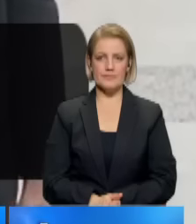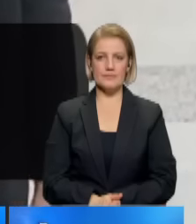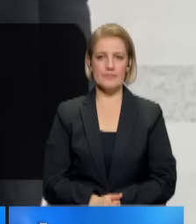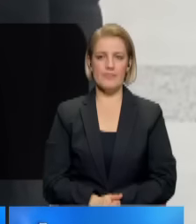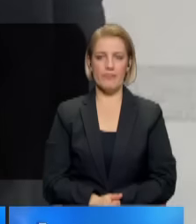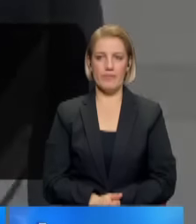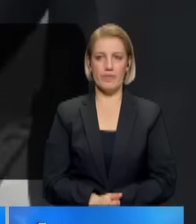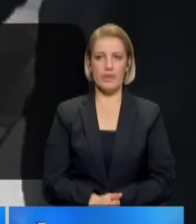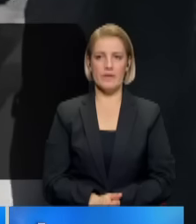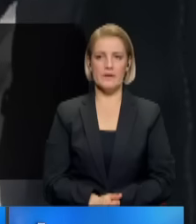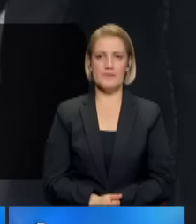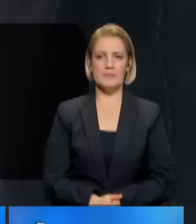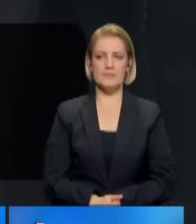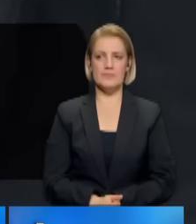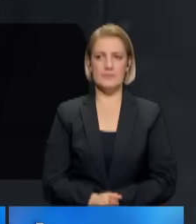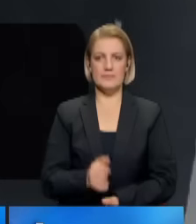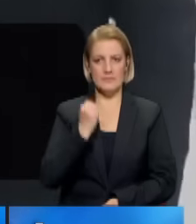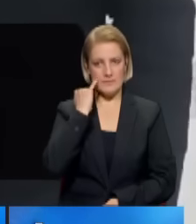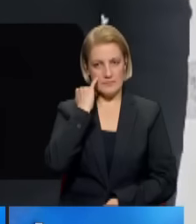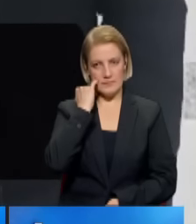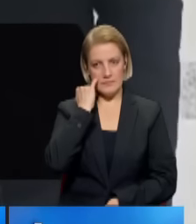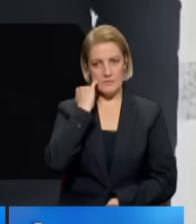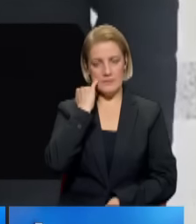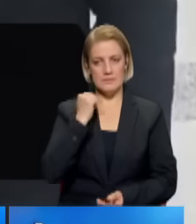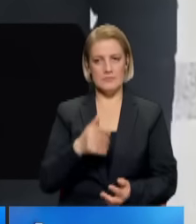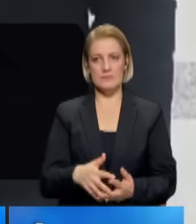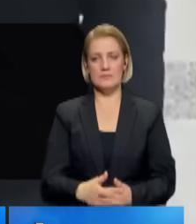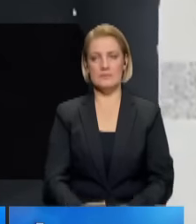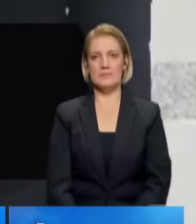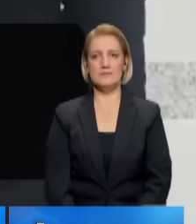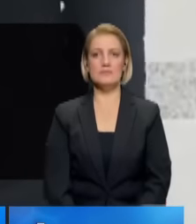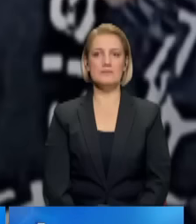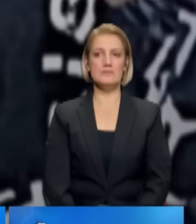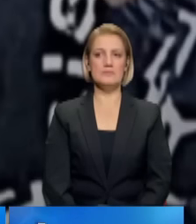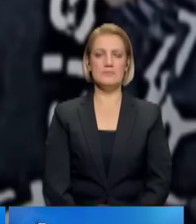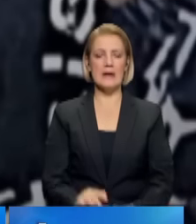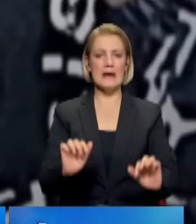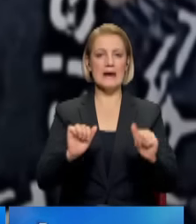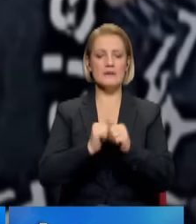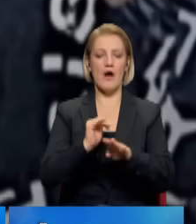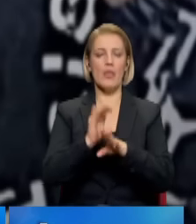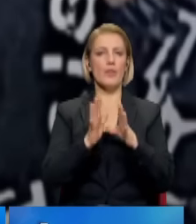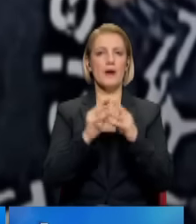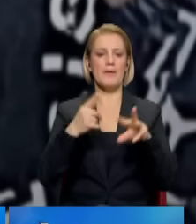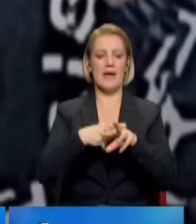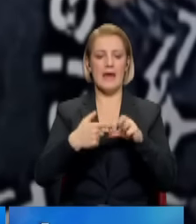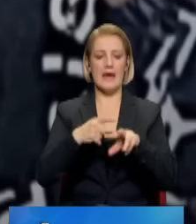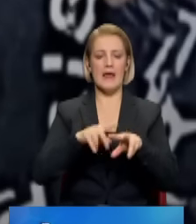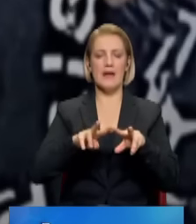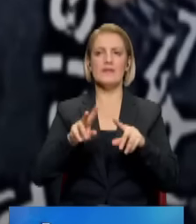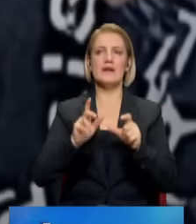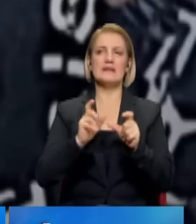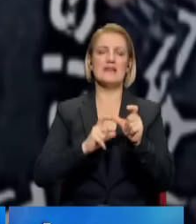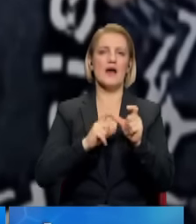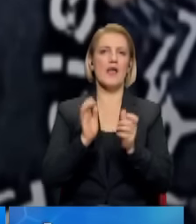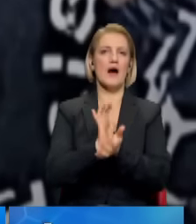En son bizim canımız yandı. Gencecik canlar gitmez. En ağır cezayı almasını istiyoruz. Kazada hayatını kaybeden Eren Sarıkaya'nın